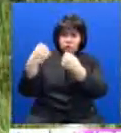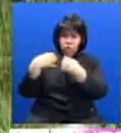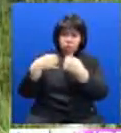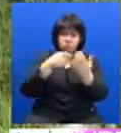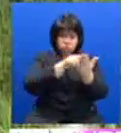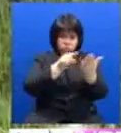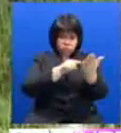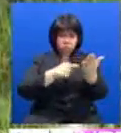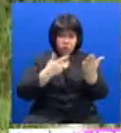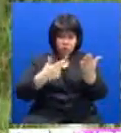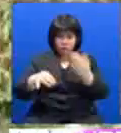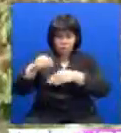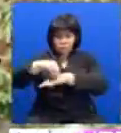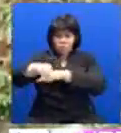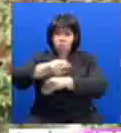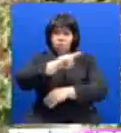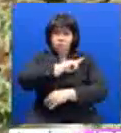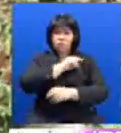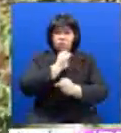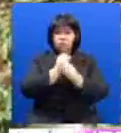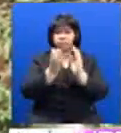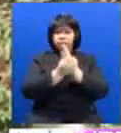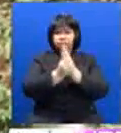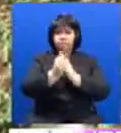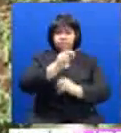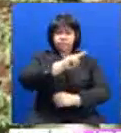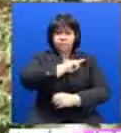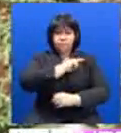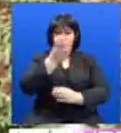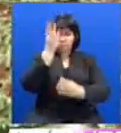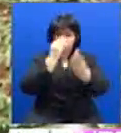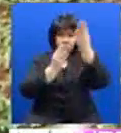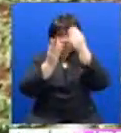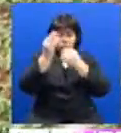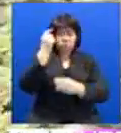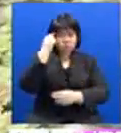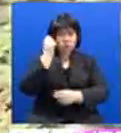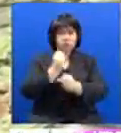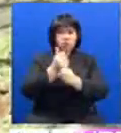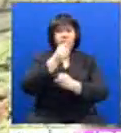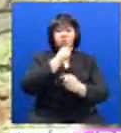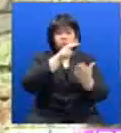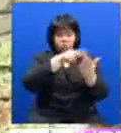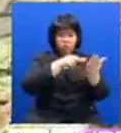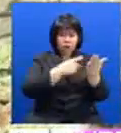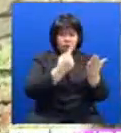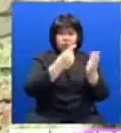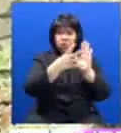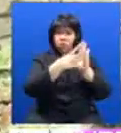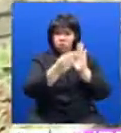จนเกิดทักษะเฉพาะตัวบุคคลเป็นการสอนและเรียนรู้ที่ได้ผลมากกว่าอ่านตำราหรืออบรมในห้องเรียน